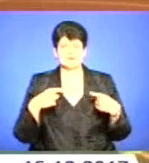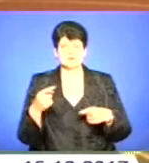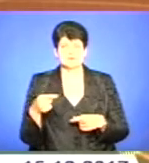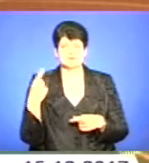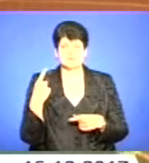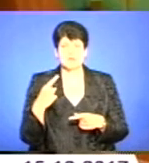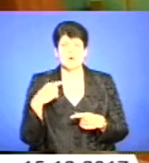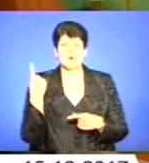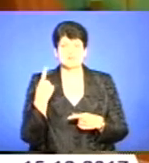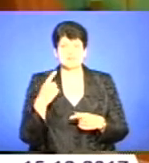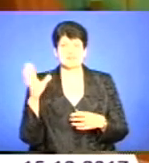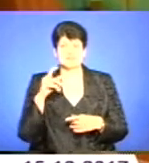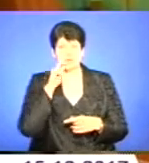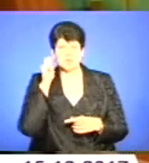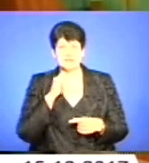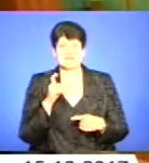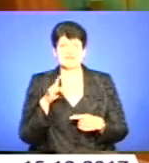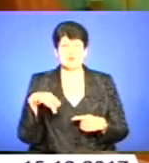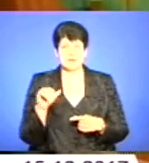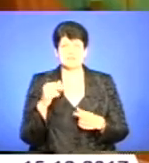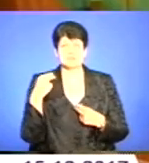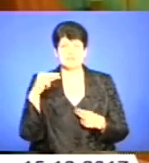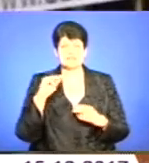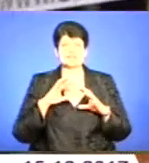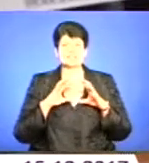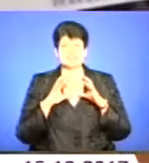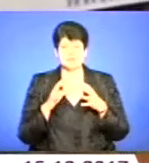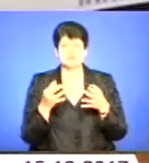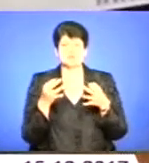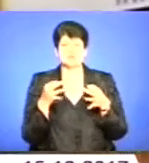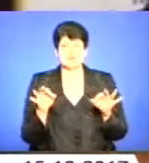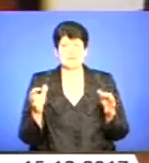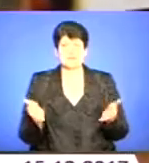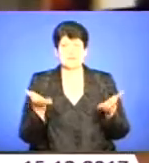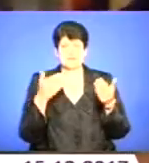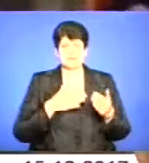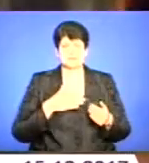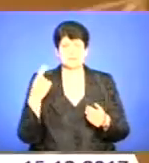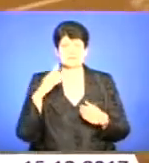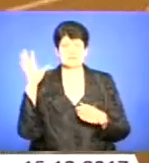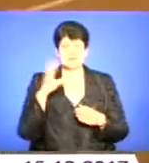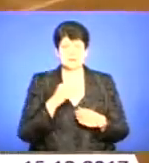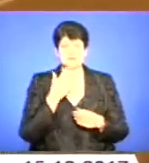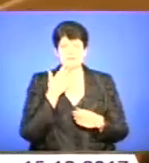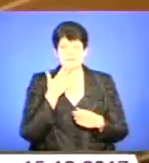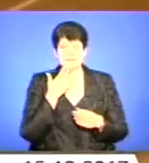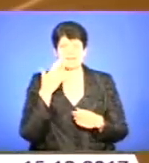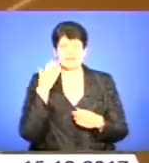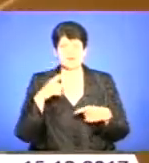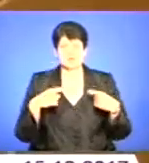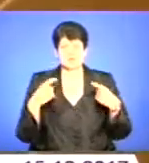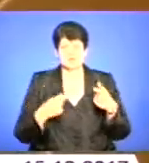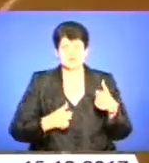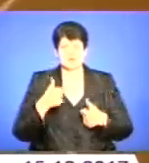Тернопільщини на обласних, всеукраїнських, європейських та чемпіонатах світу дозволили підняти наш край у загальнонаціональному легкоатлетичному